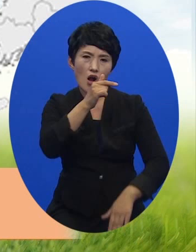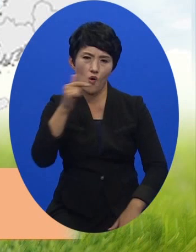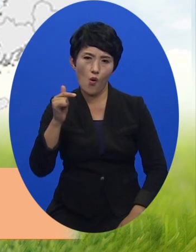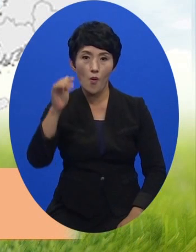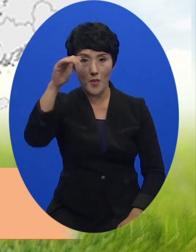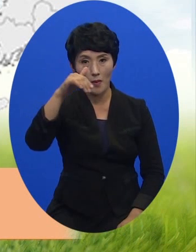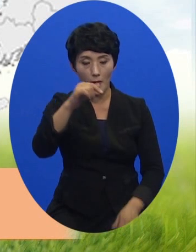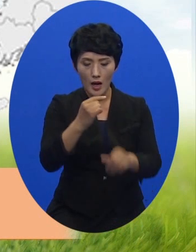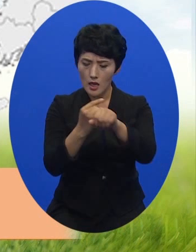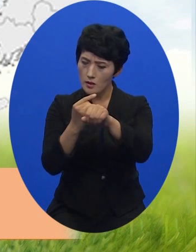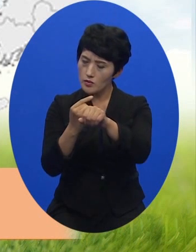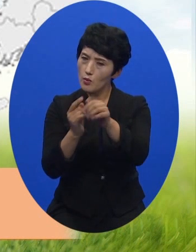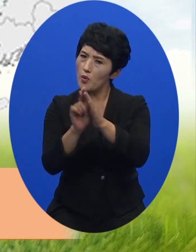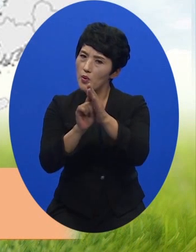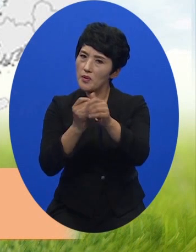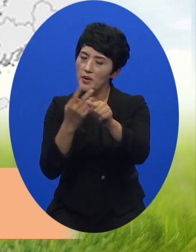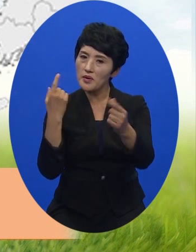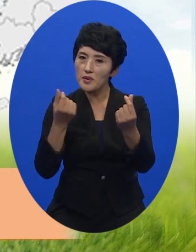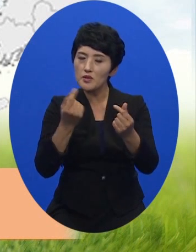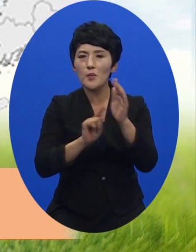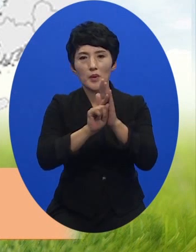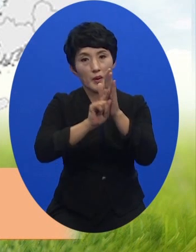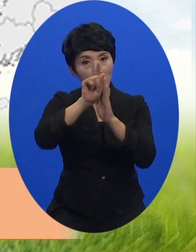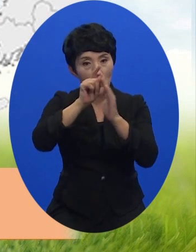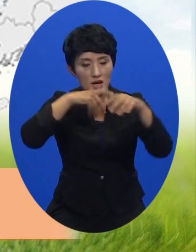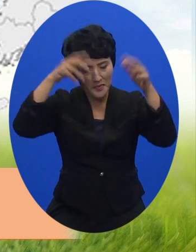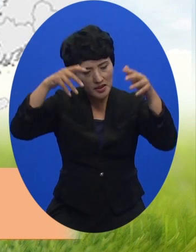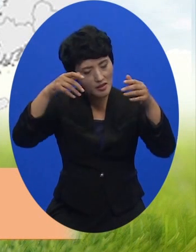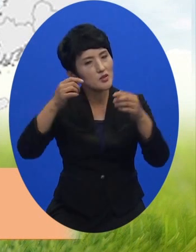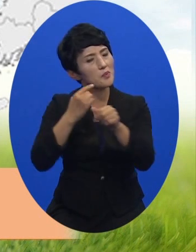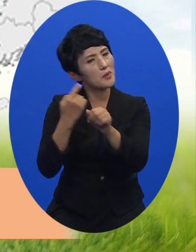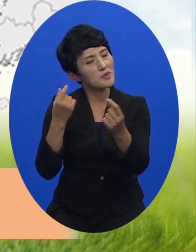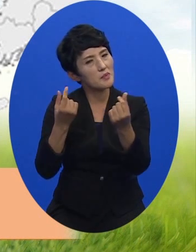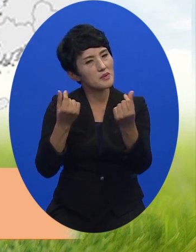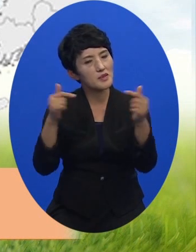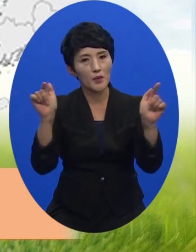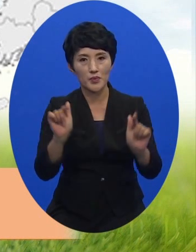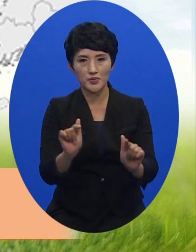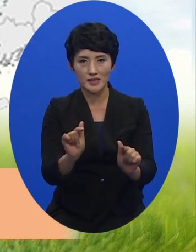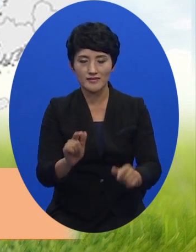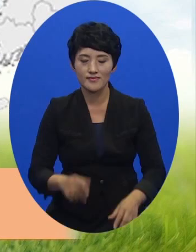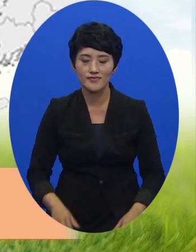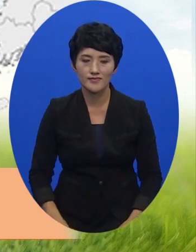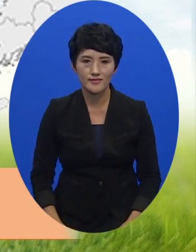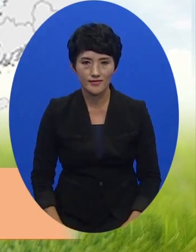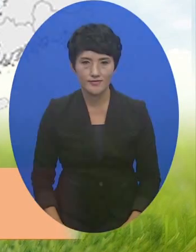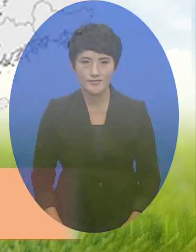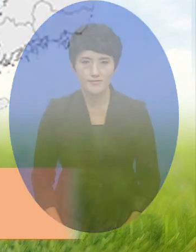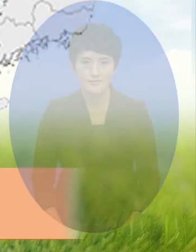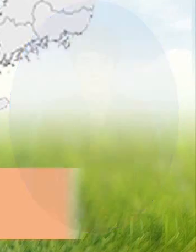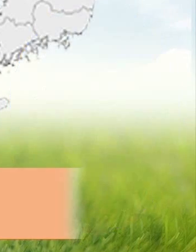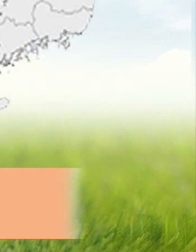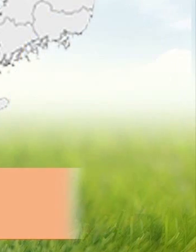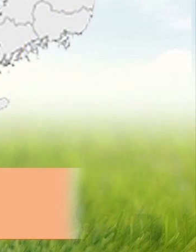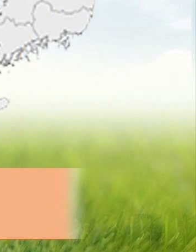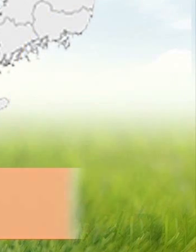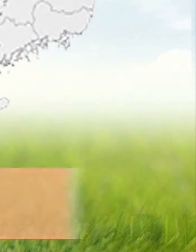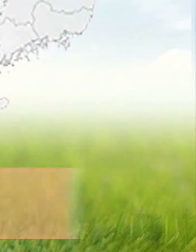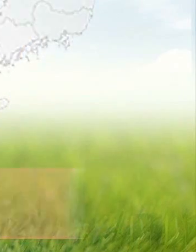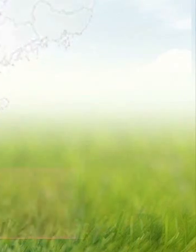기온은 평년보다 높게 꼬 강수량은 평년보다 비슷하거나 적겠습니다 지금까지 1개월 예